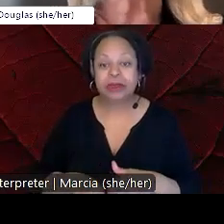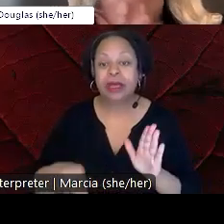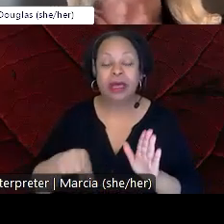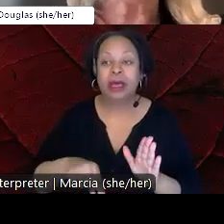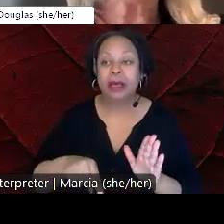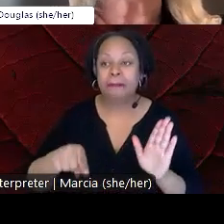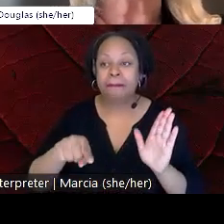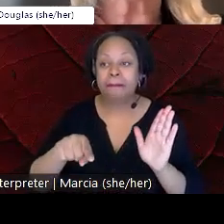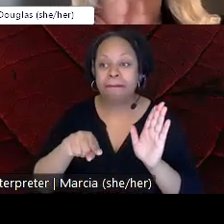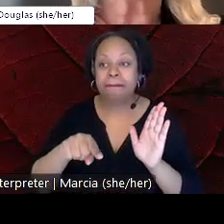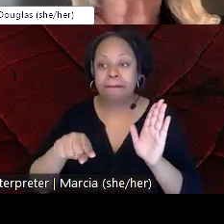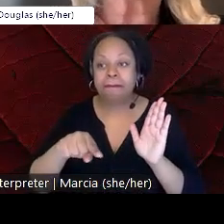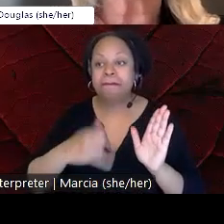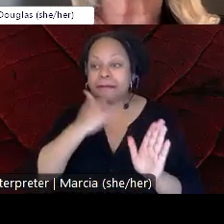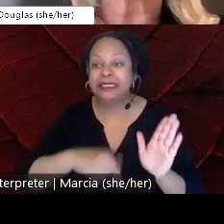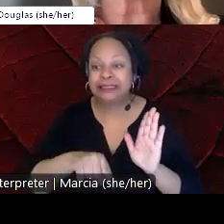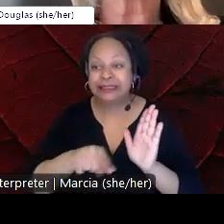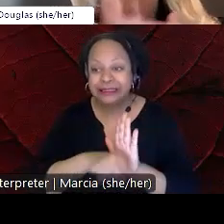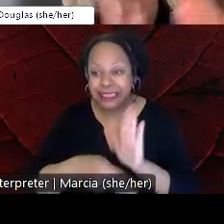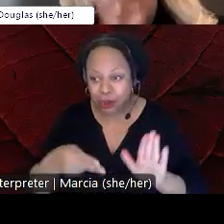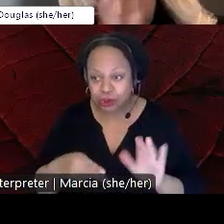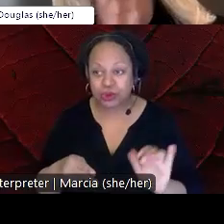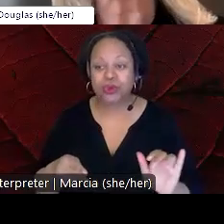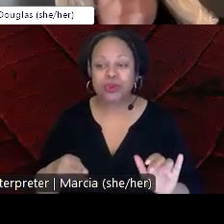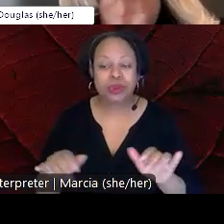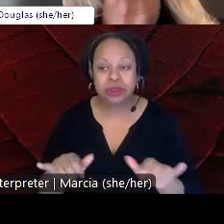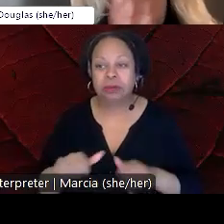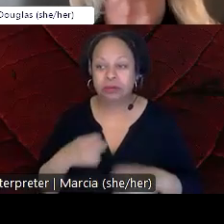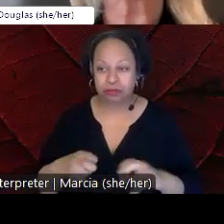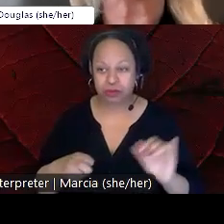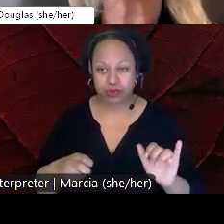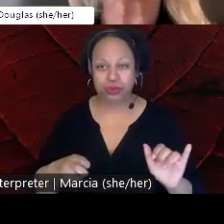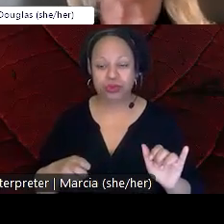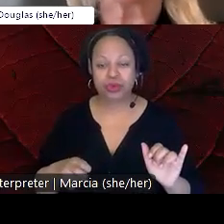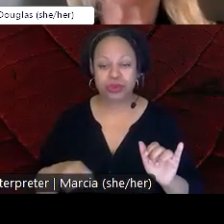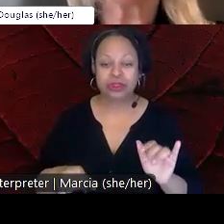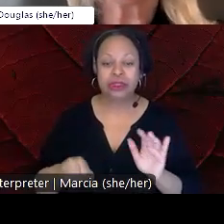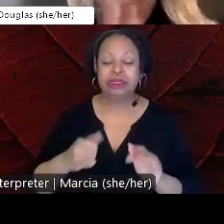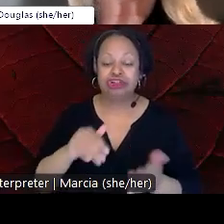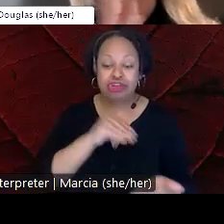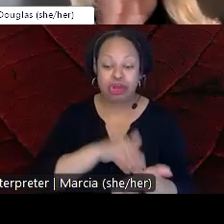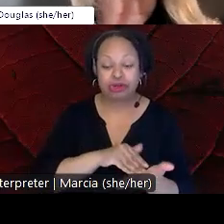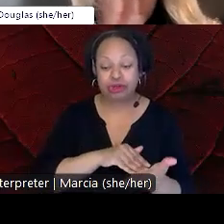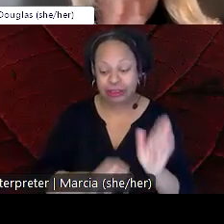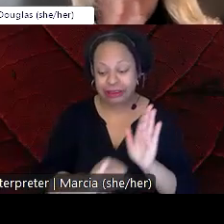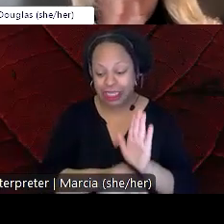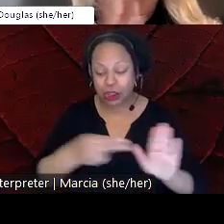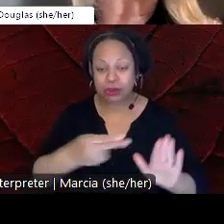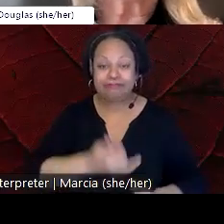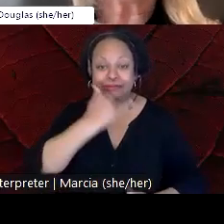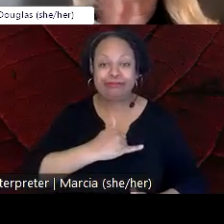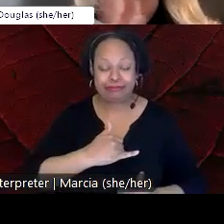de mauvais diagnostics, de médiagnostics, c'est commun parce que le capacitisme vraiment